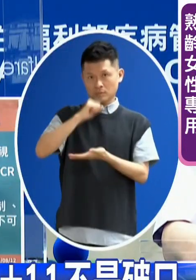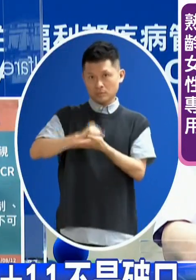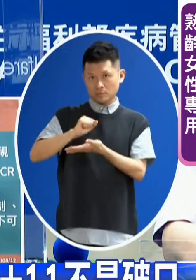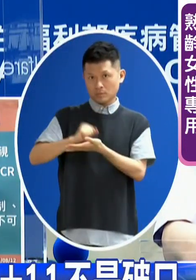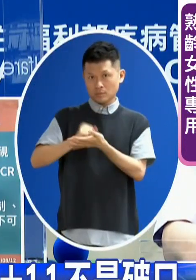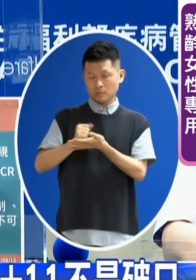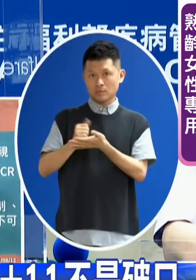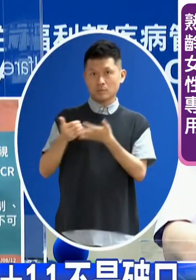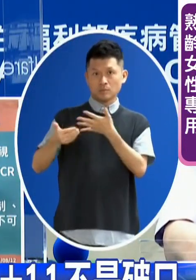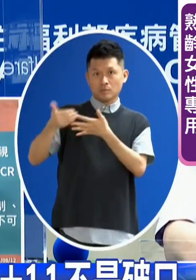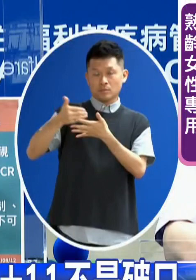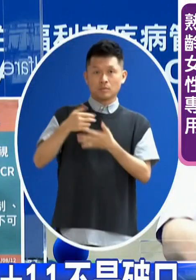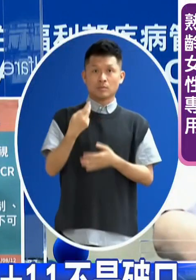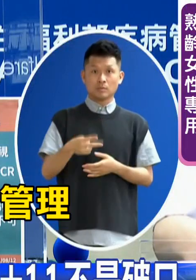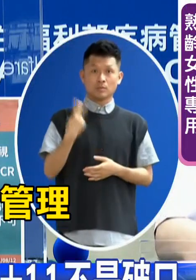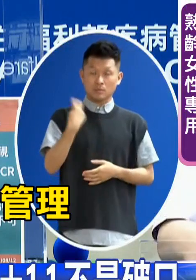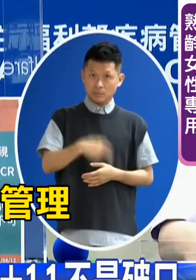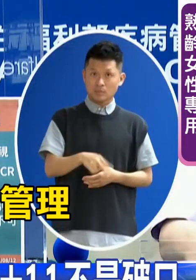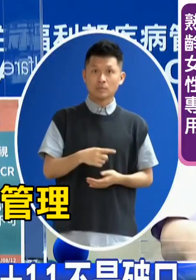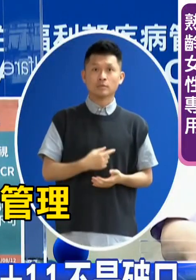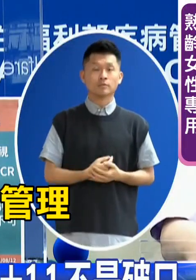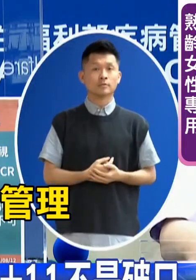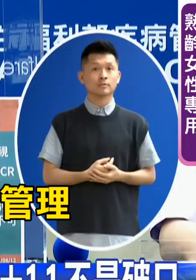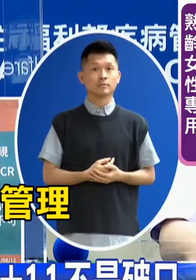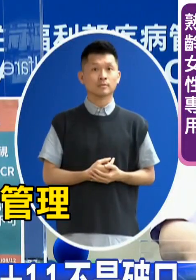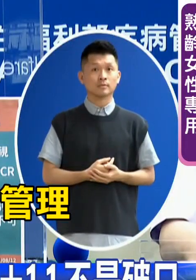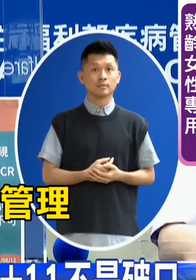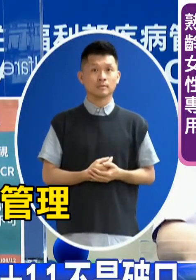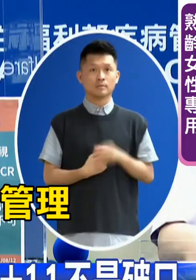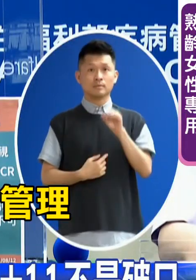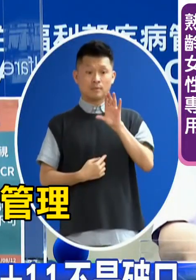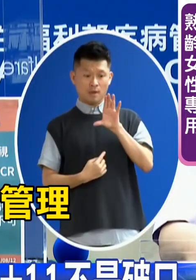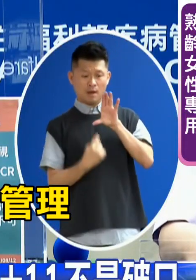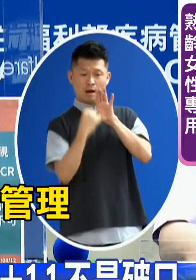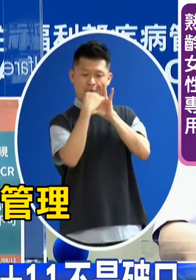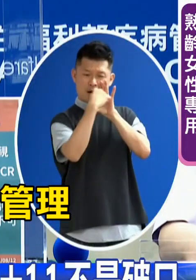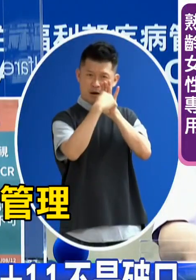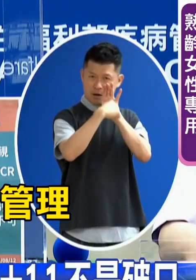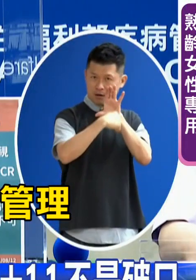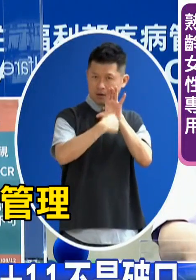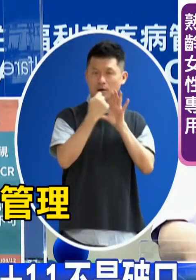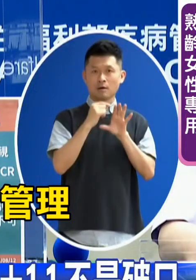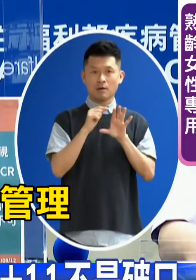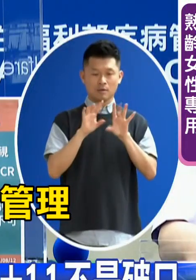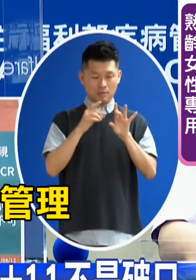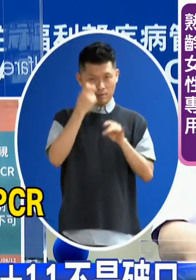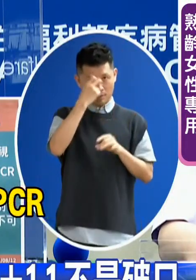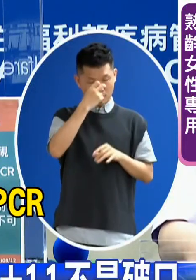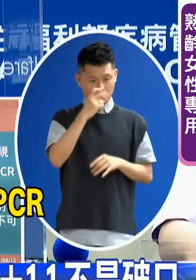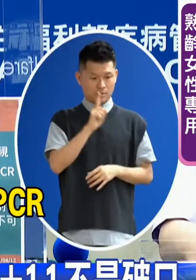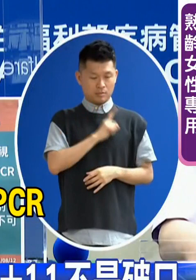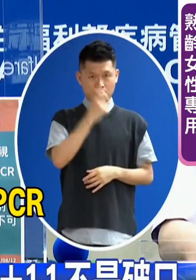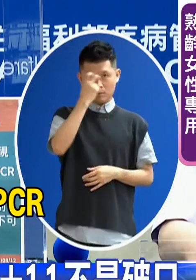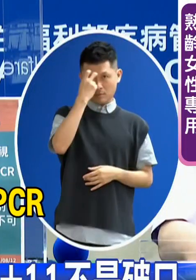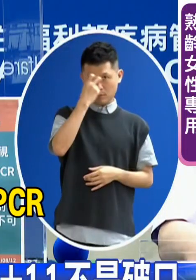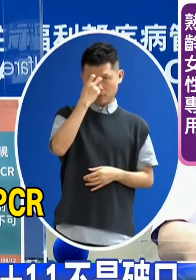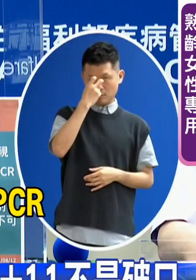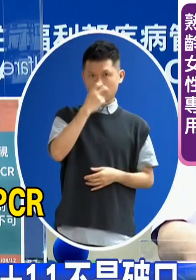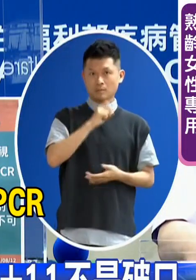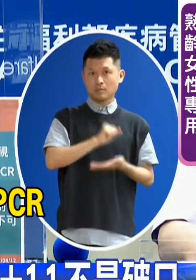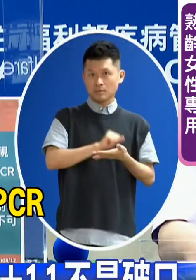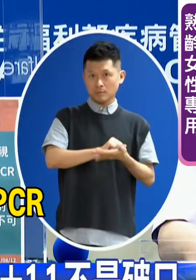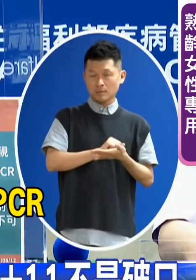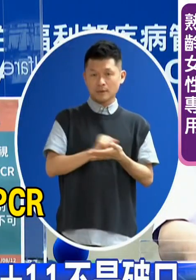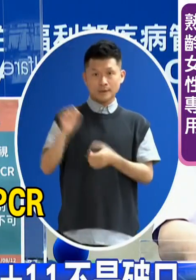上回来的一个生活唾液，加上自主健康管理